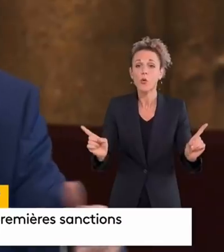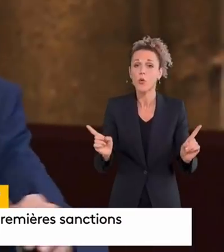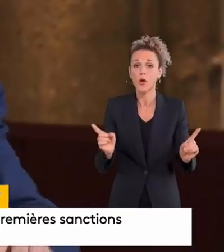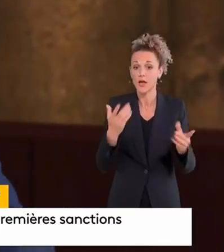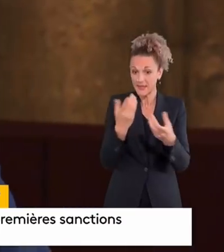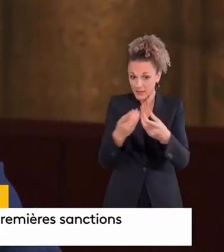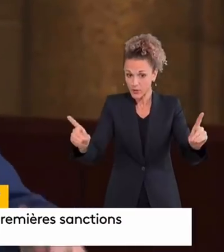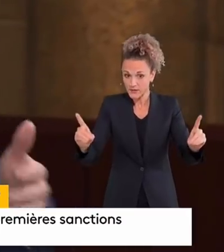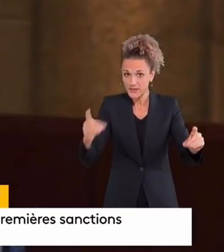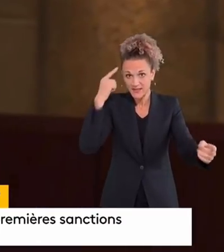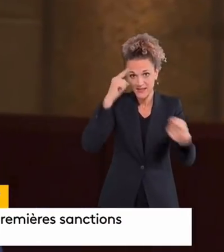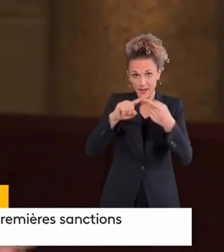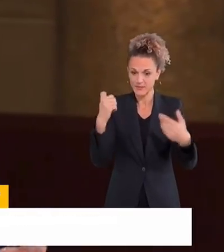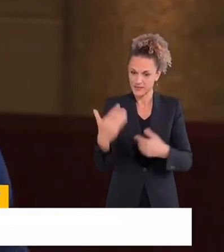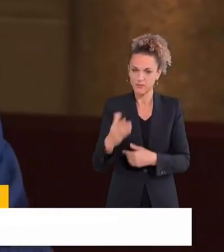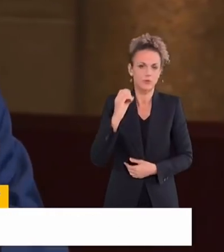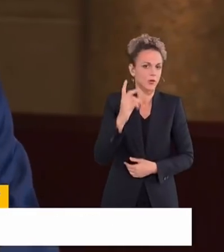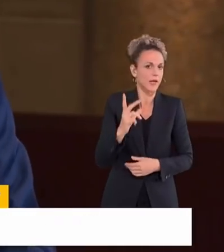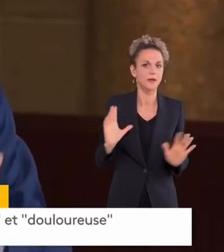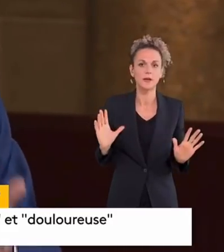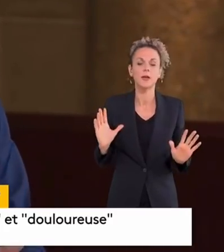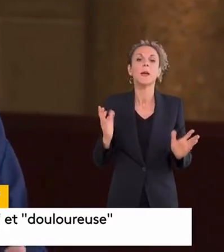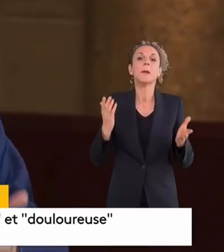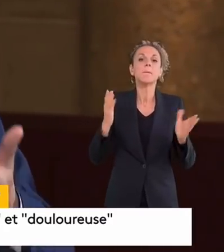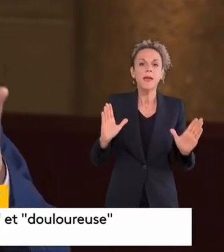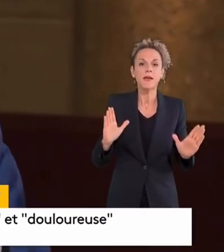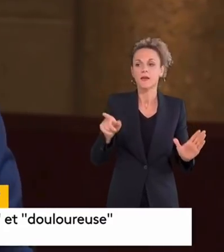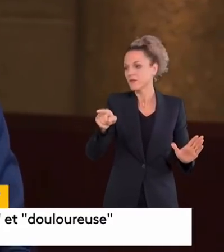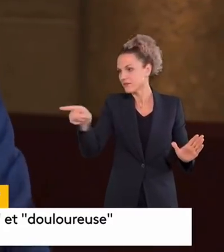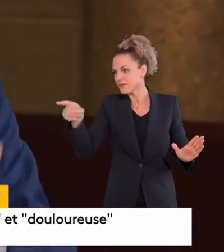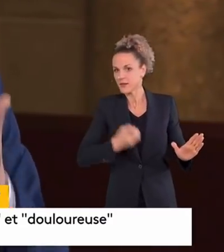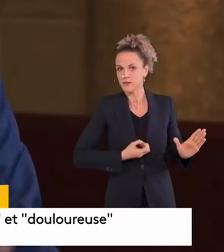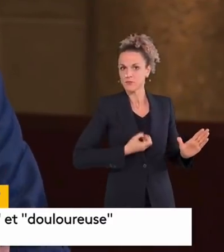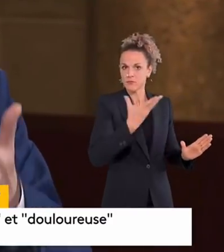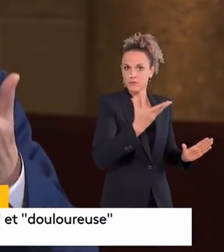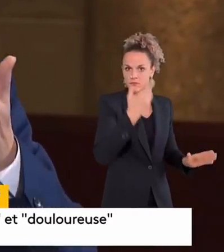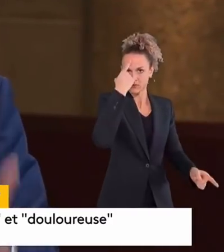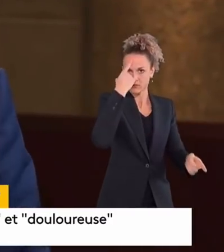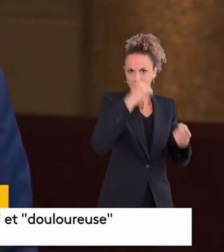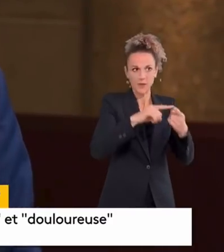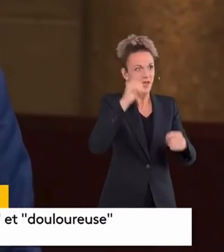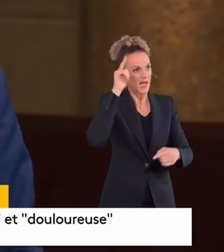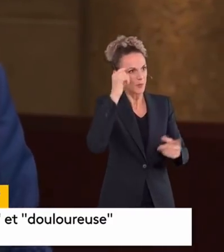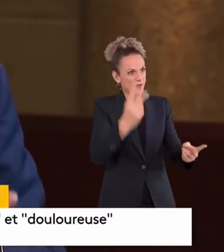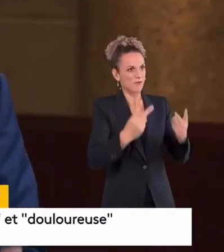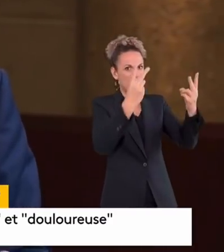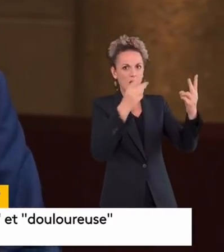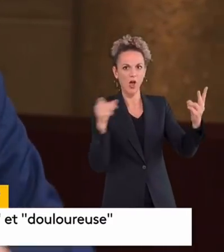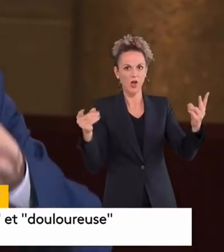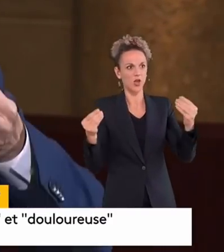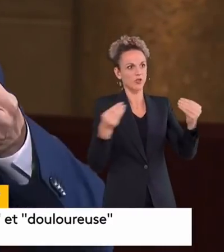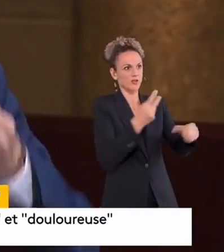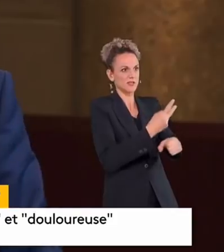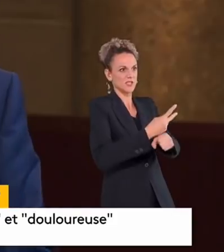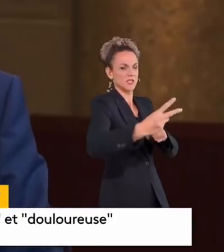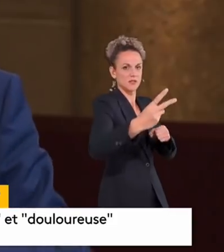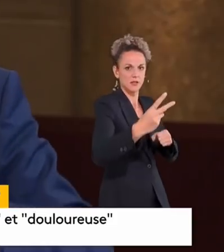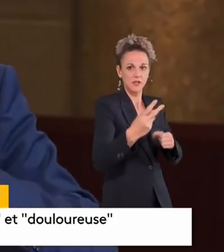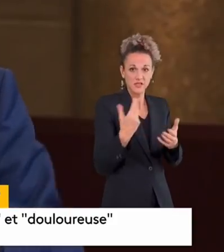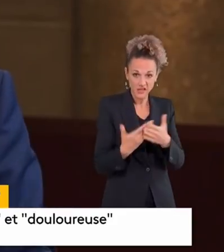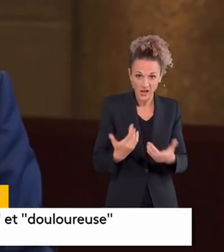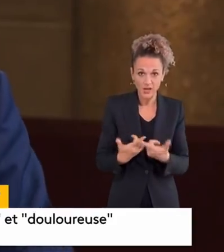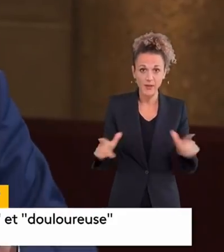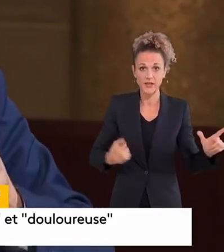c'est l'objet du débat. Mais je considère que tenir des propos qui portent atteinte aux valeurs de notre République, ce n'est pas de la